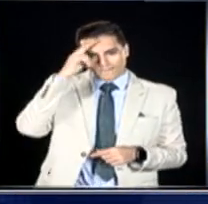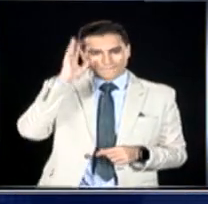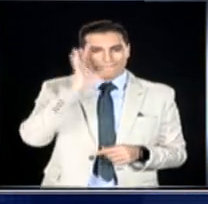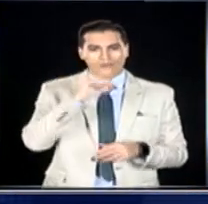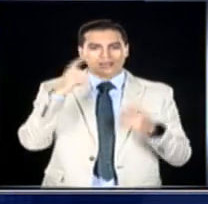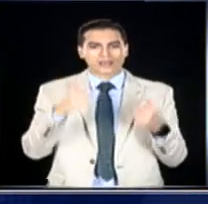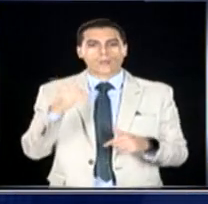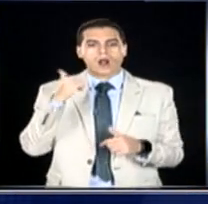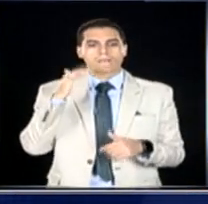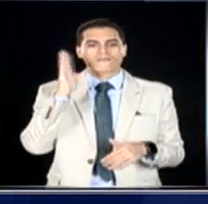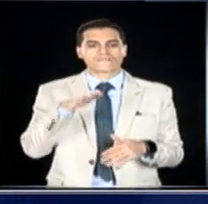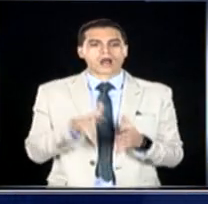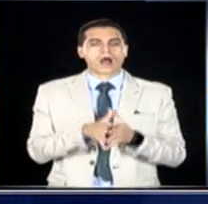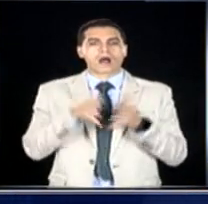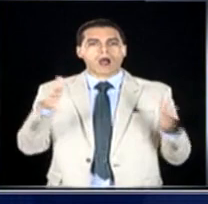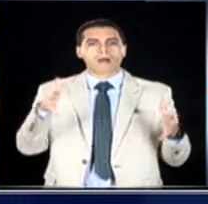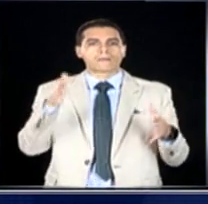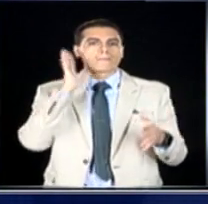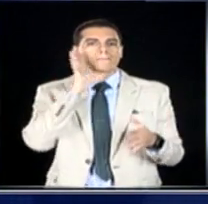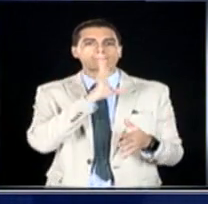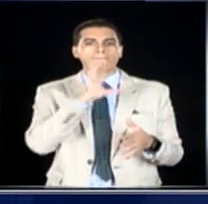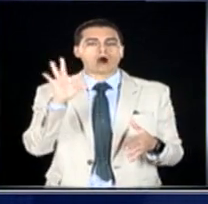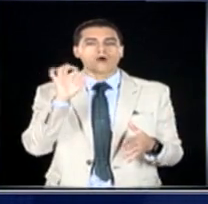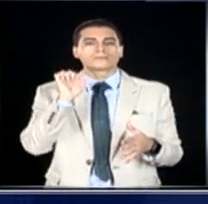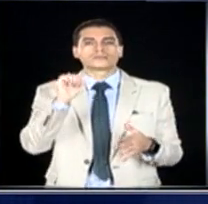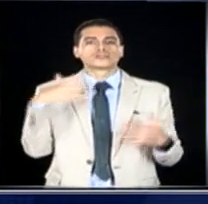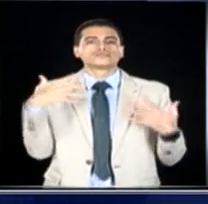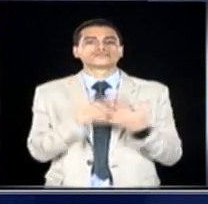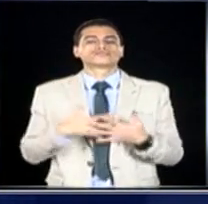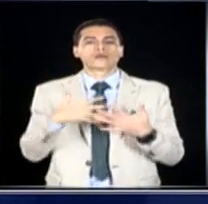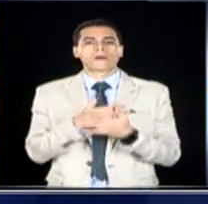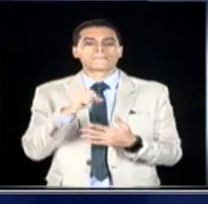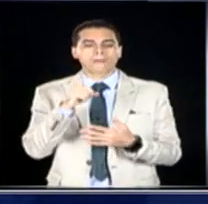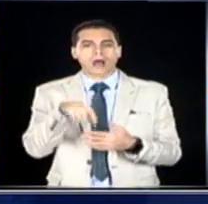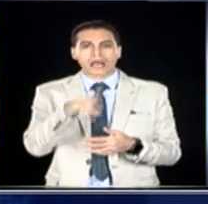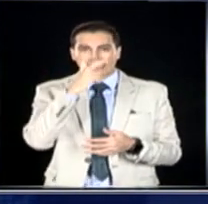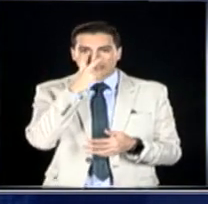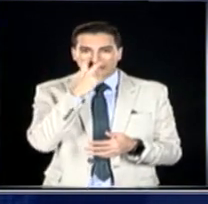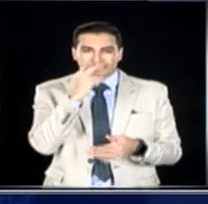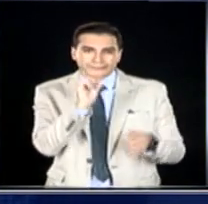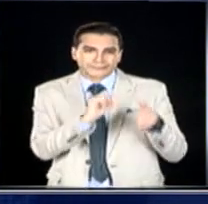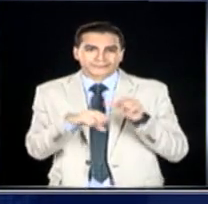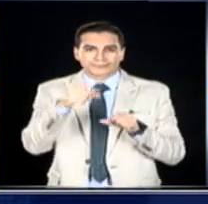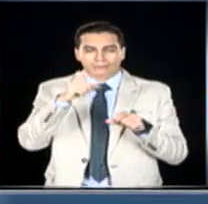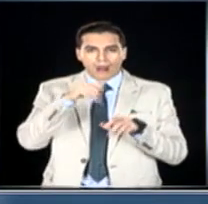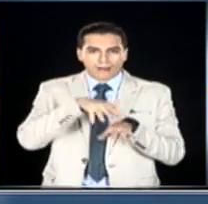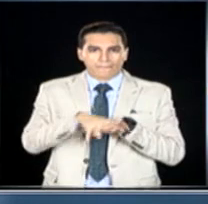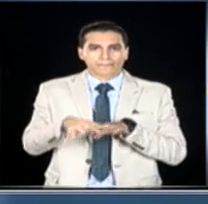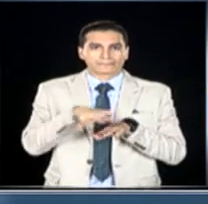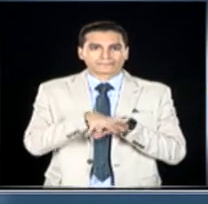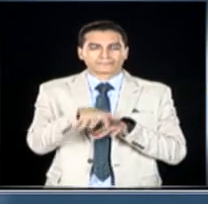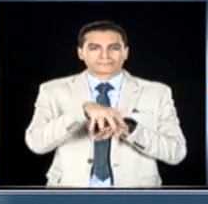في اي دوله عربيه تقع اكبر محطه لمعالجه مياه الصرف الزراعي في